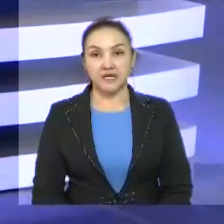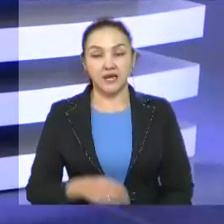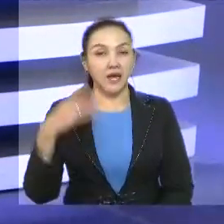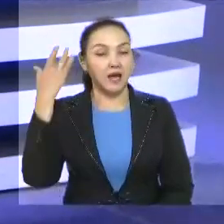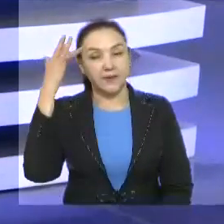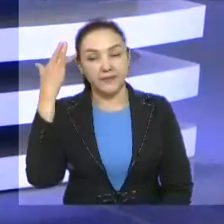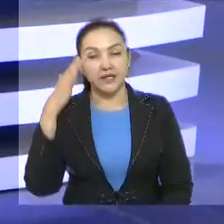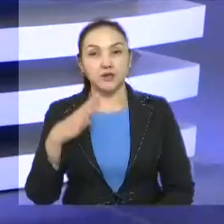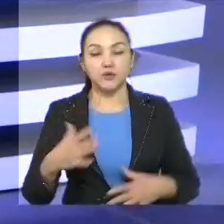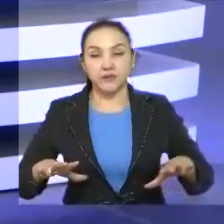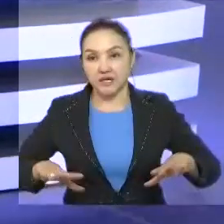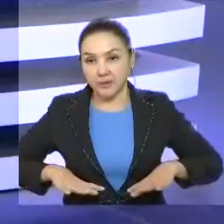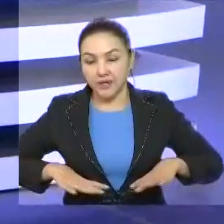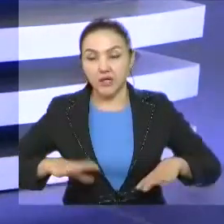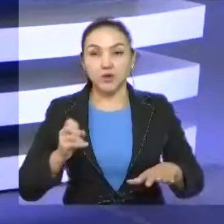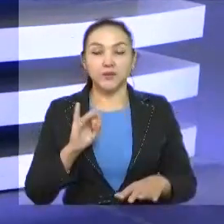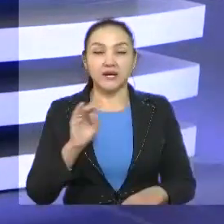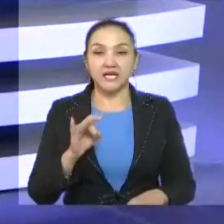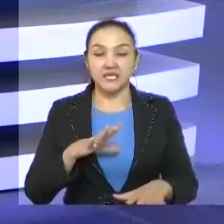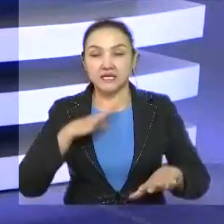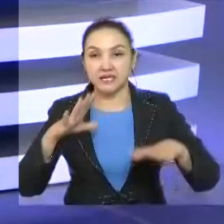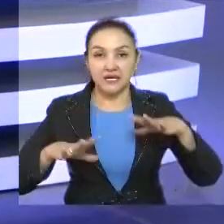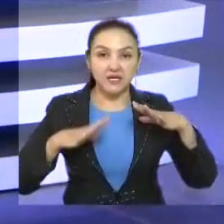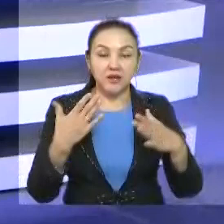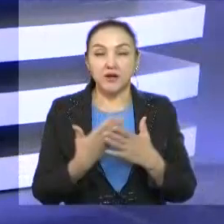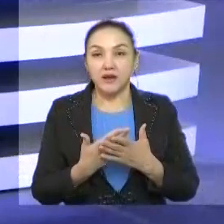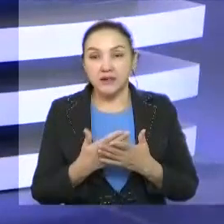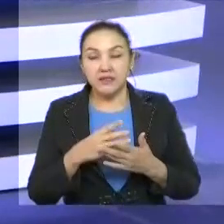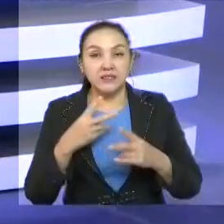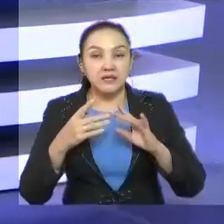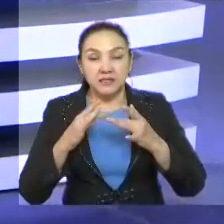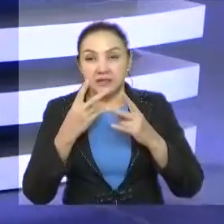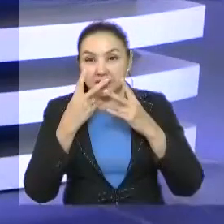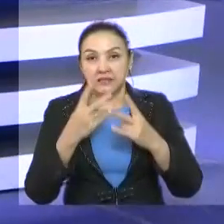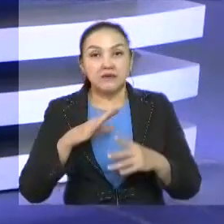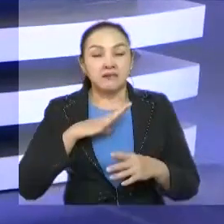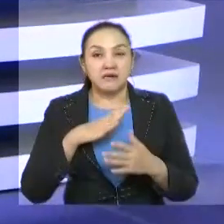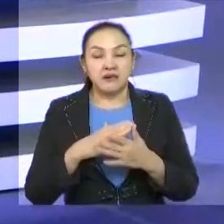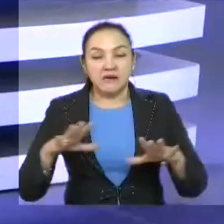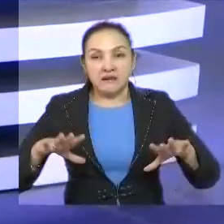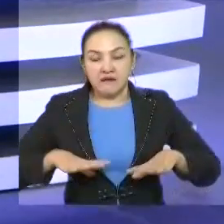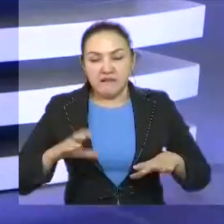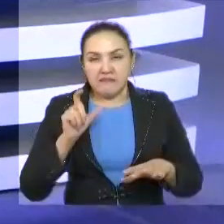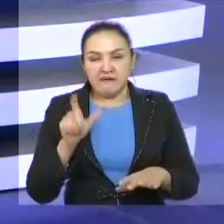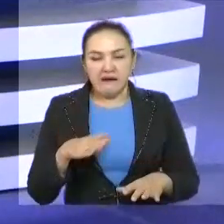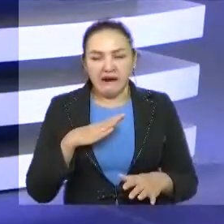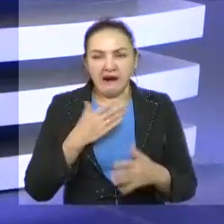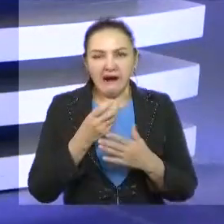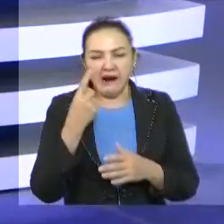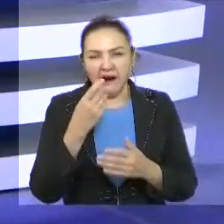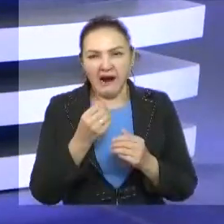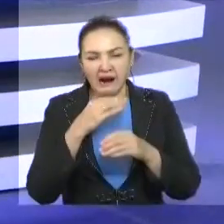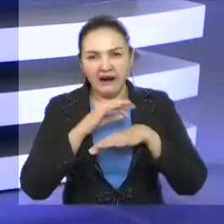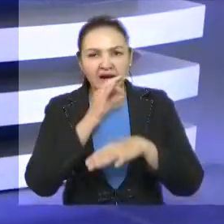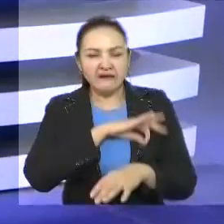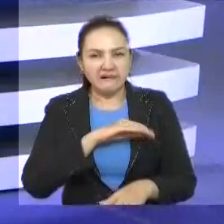Америкалық көкпаршы Ник Уиллердің көкпар сайысына дайындығы әлеуметтік желіде көптің назарына түсті. Көкпаршы серкенің орнына гір тасын